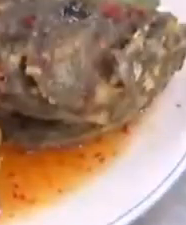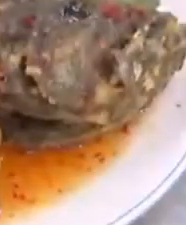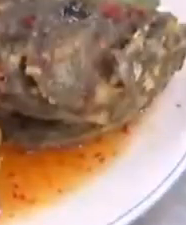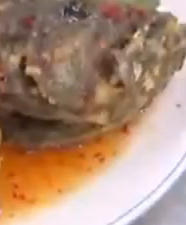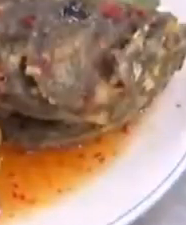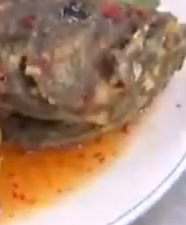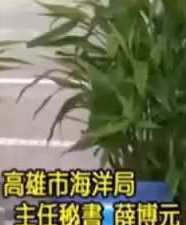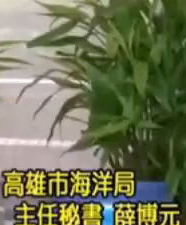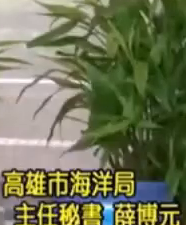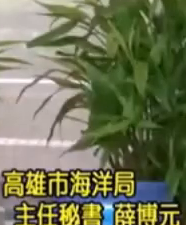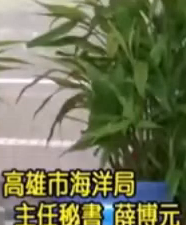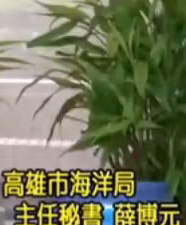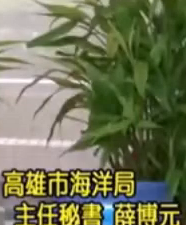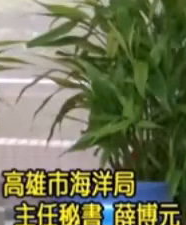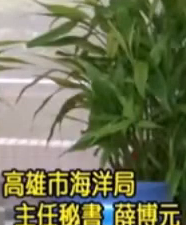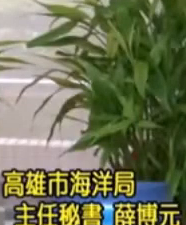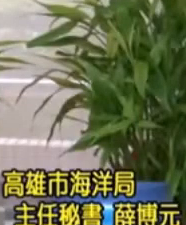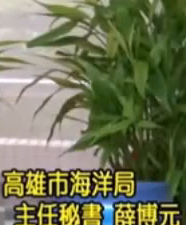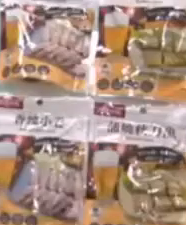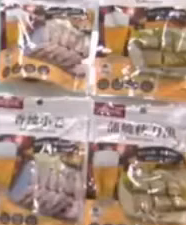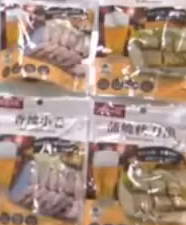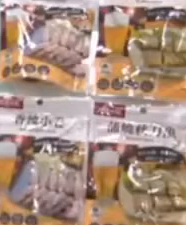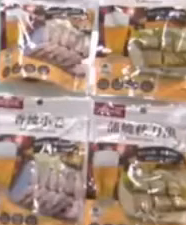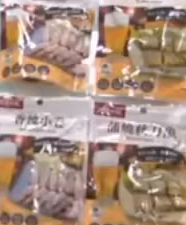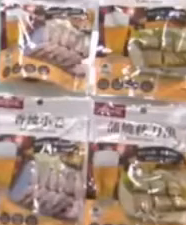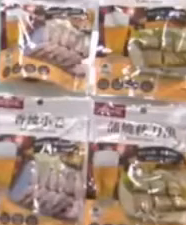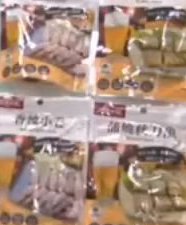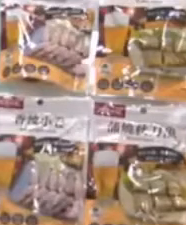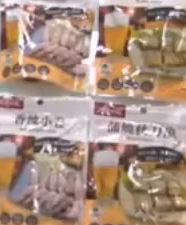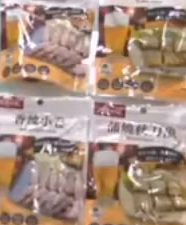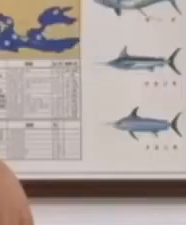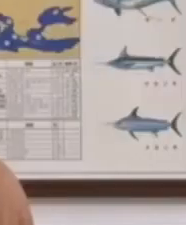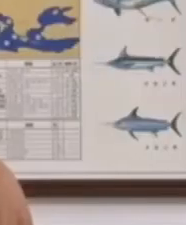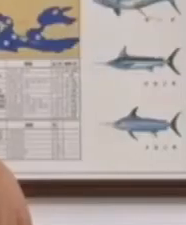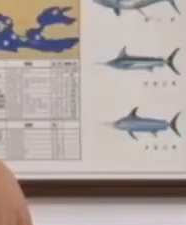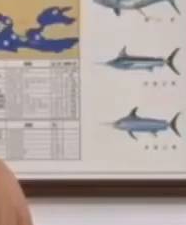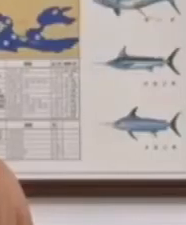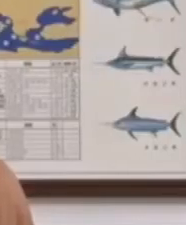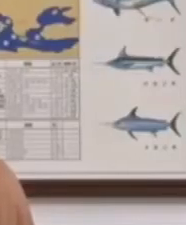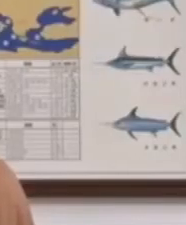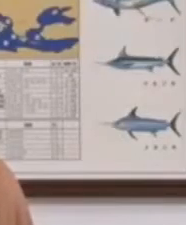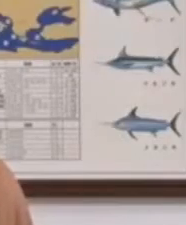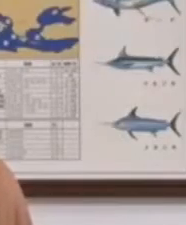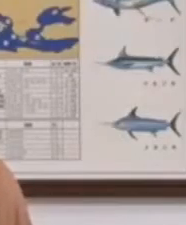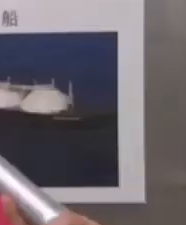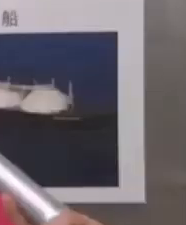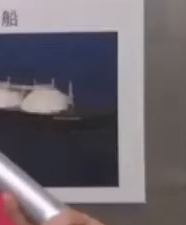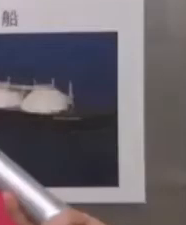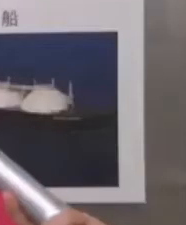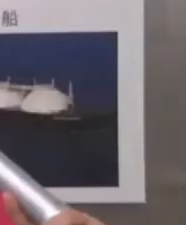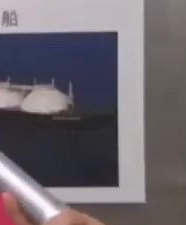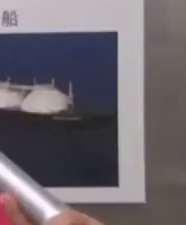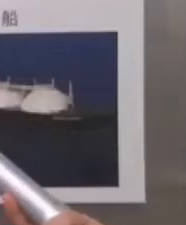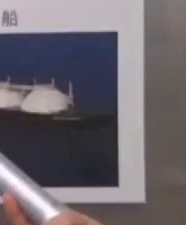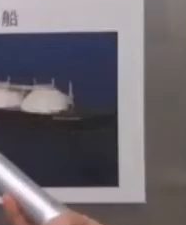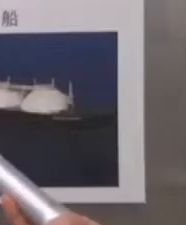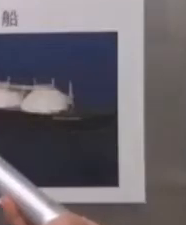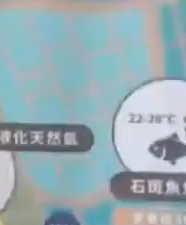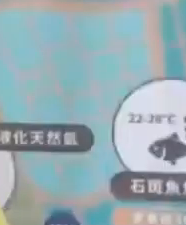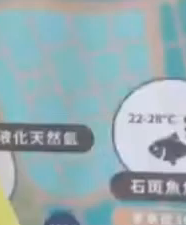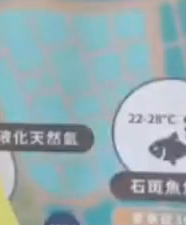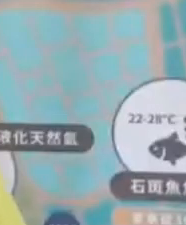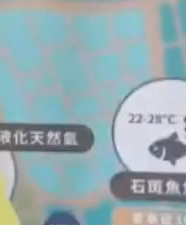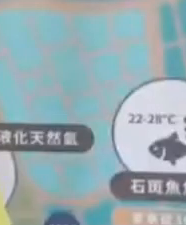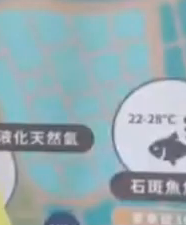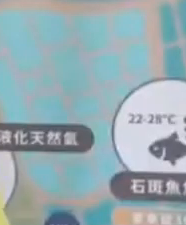在地生产的美味水产品。 感谢那个起建户， 谢谢高雄市政府，真的很感谢市政府的用